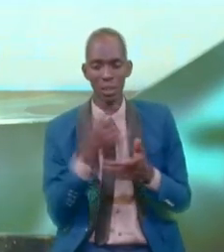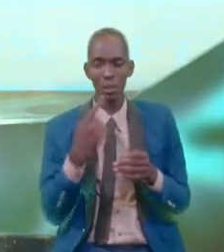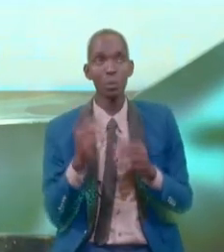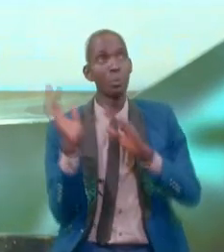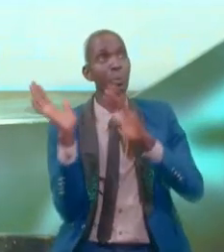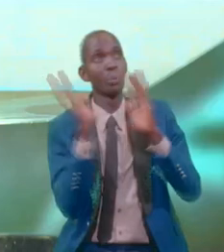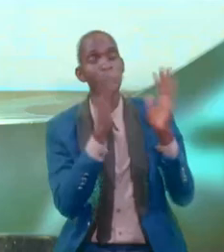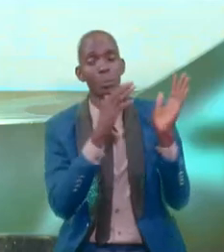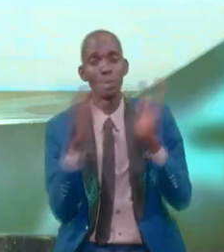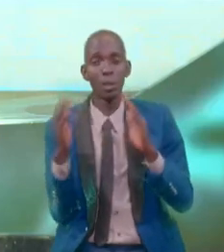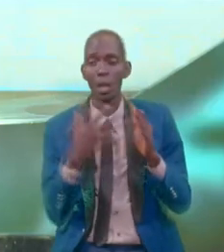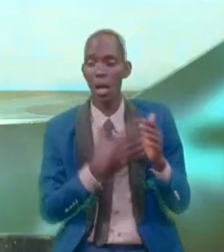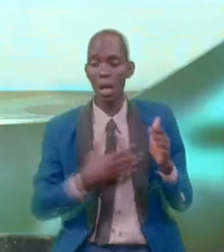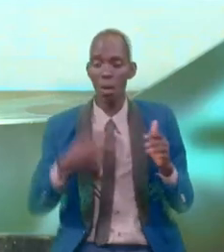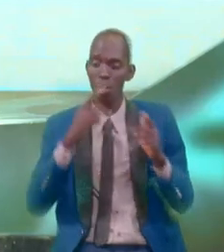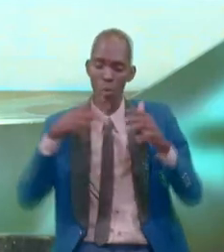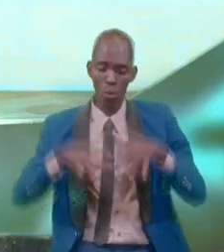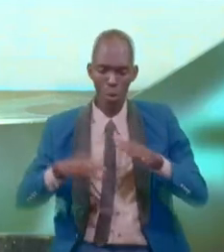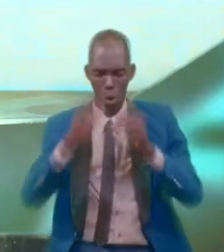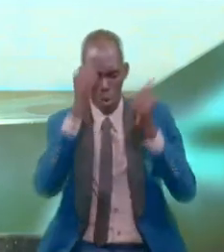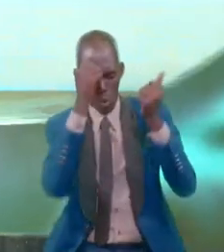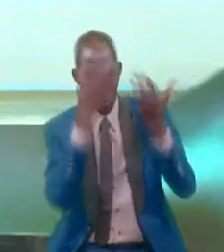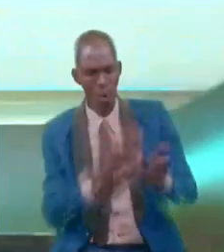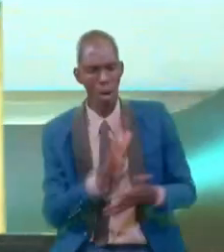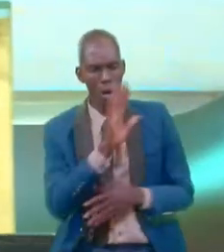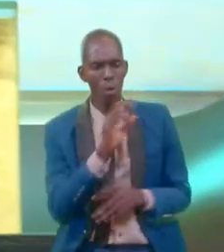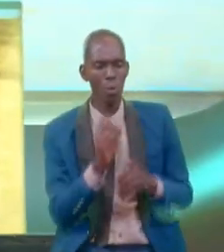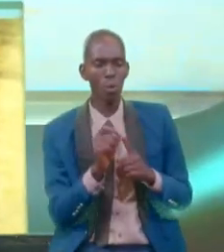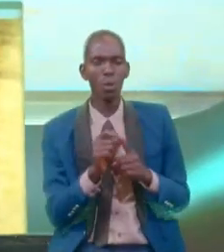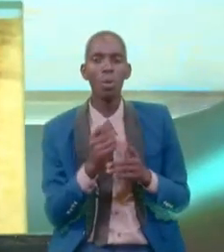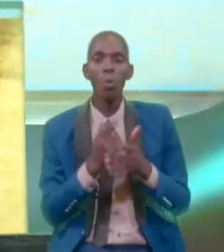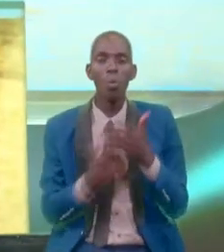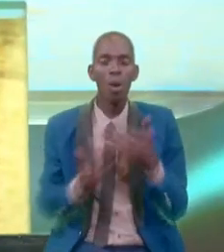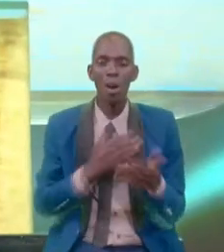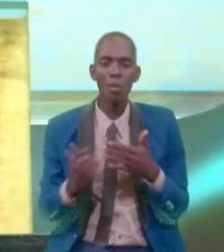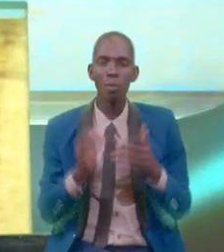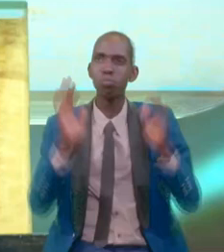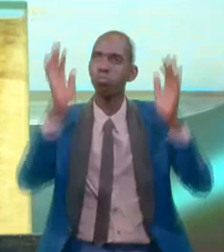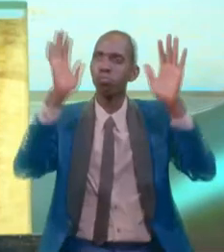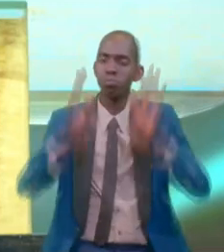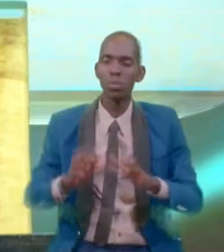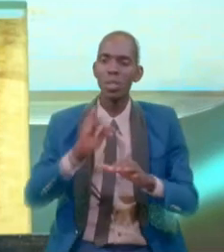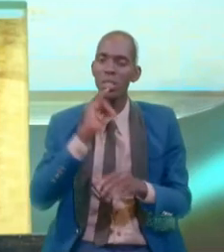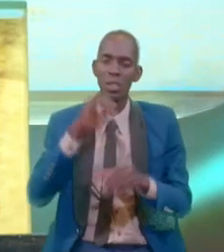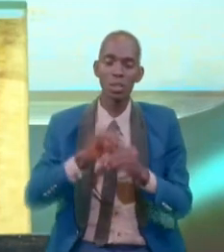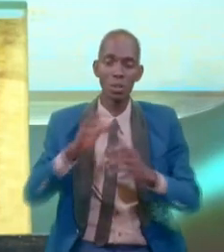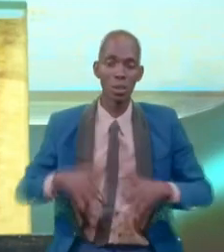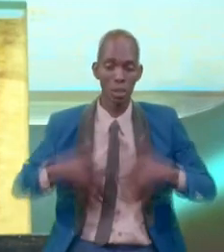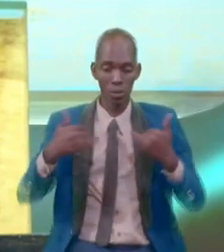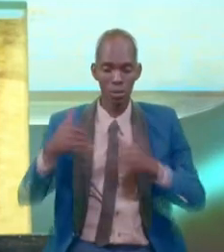à qui obéissent même le vent et la mer ?» Quel que soit l'orage dans votre vie ce